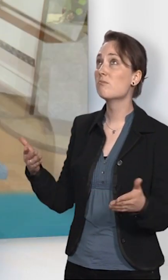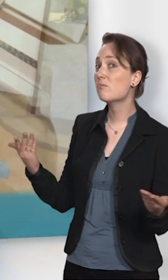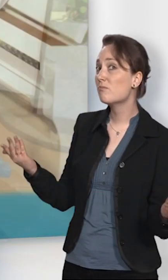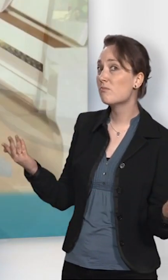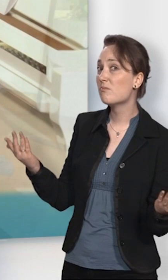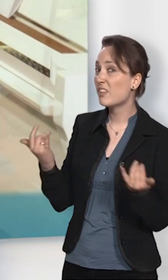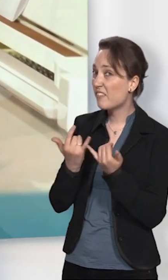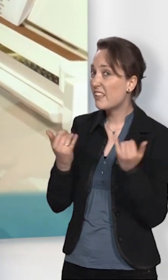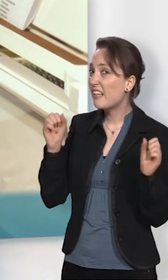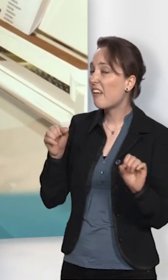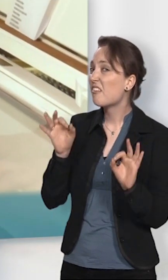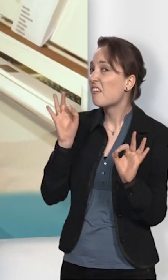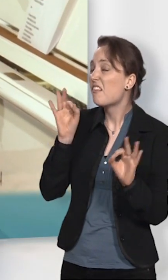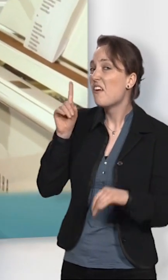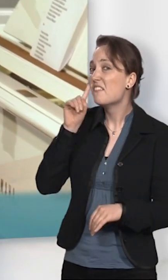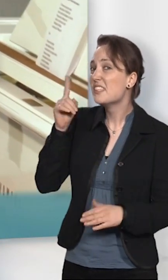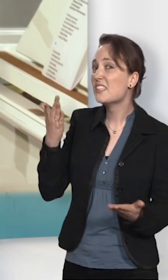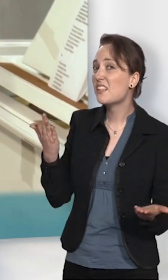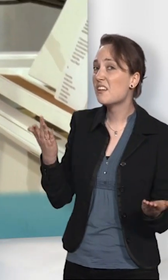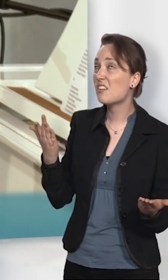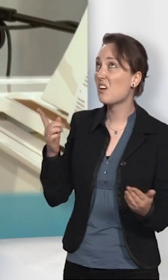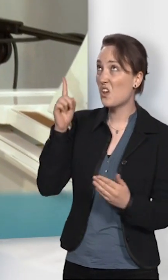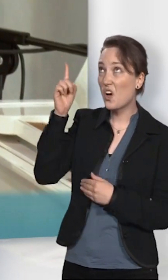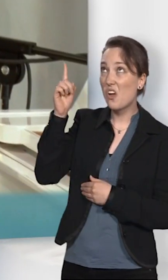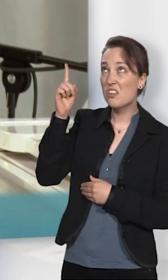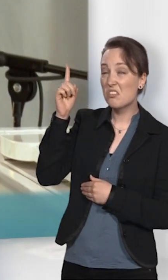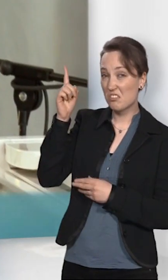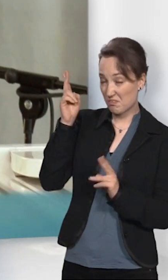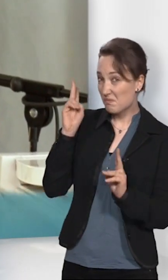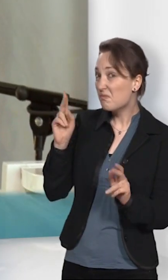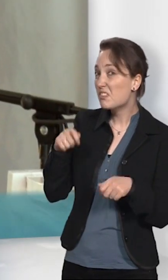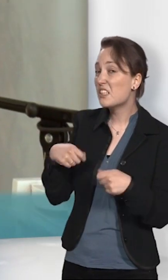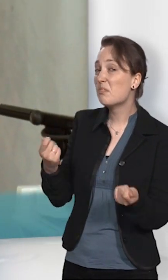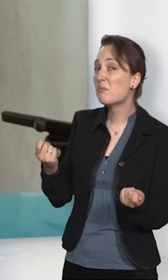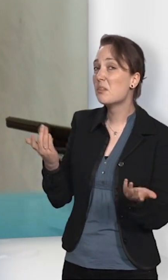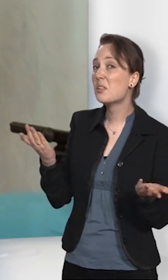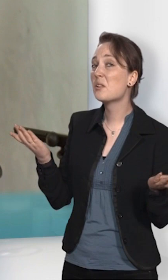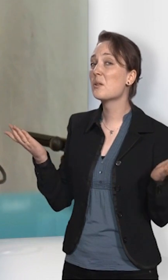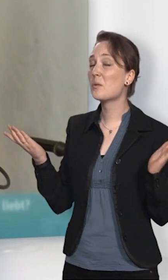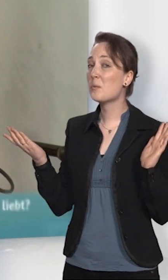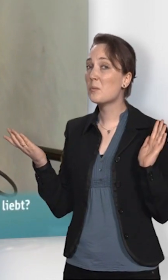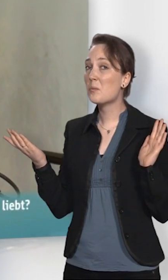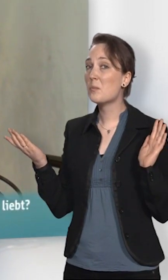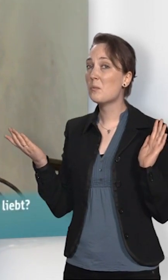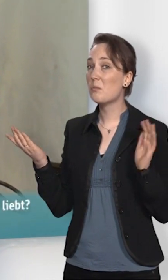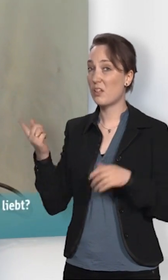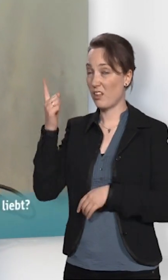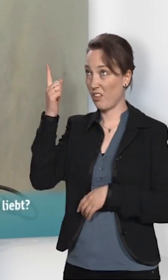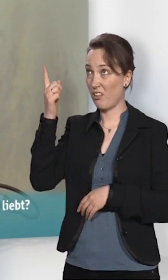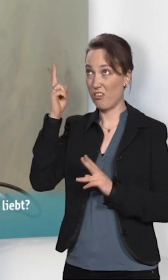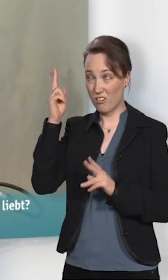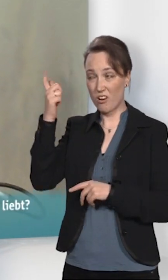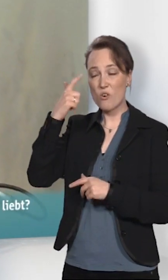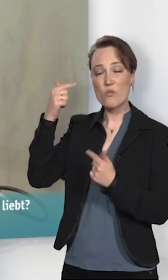Wie kann man so genau wissen, dass es diesen Gott wirklich gibt, dass er sich